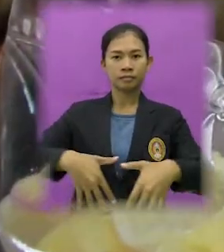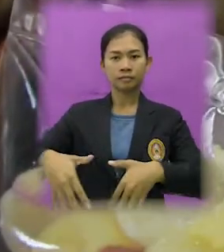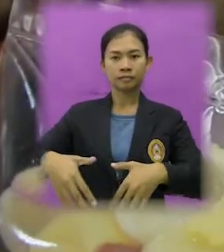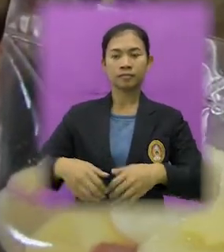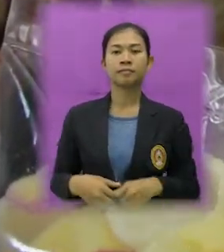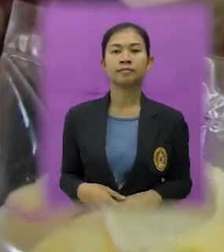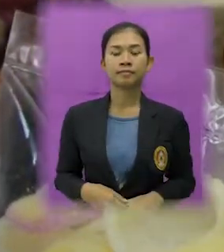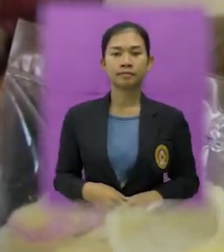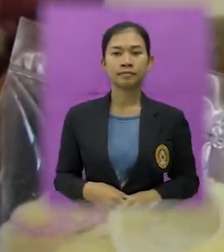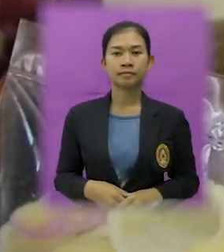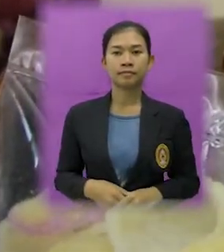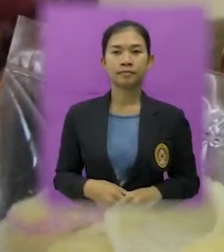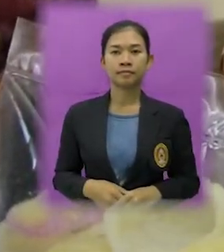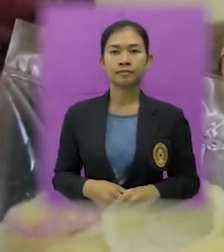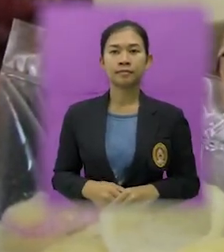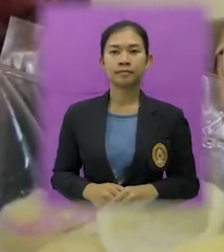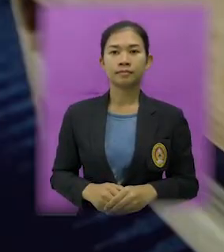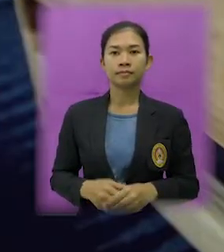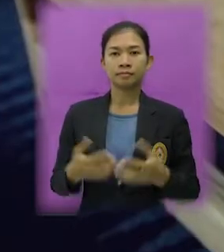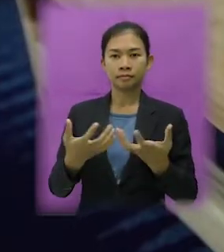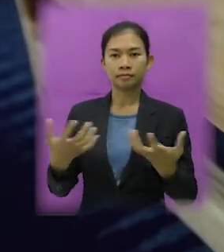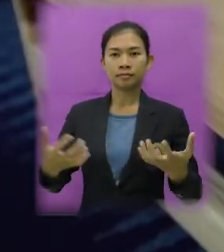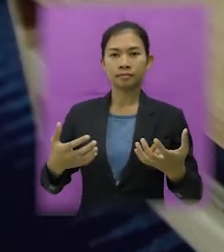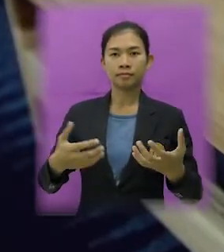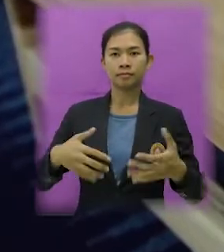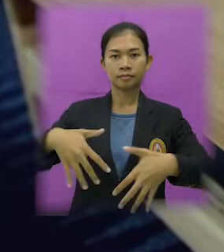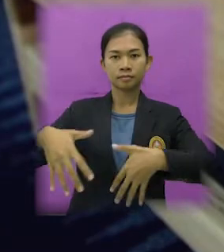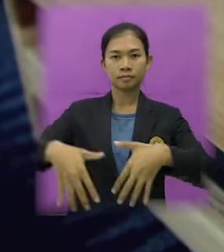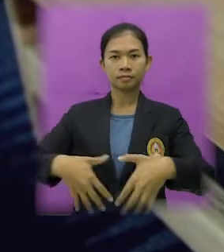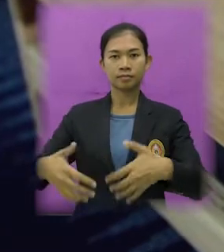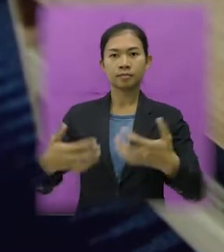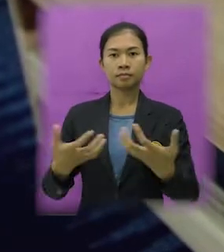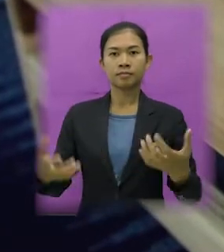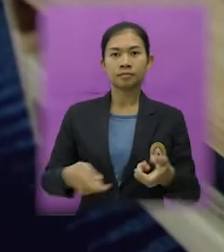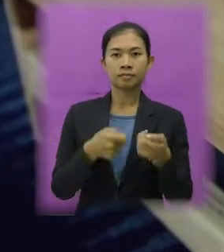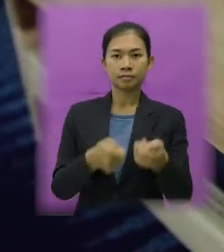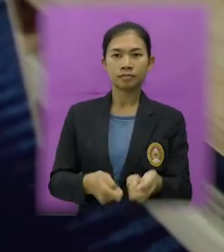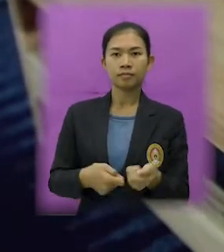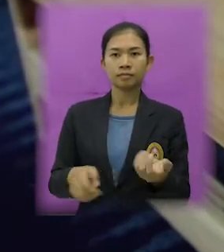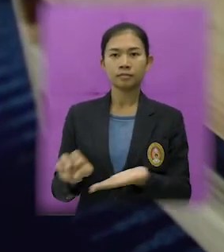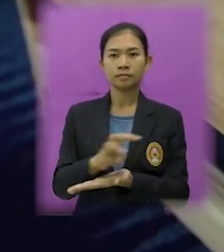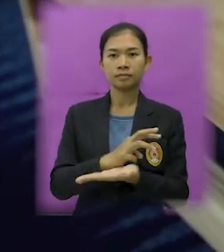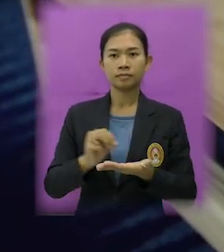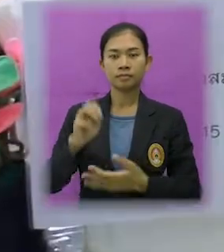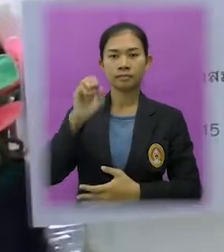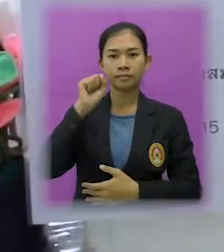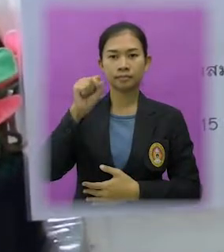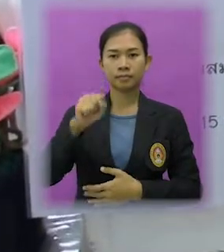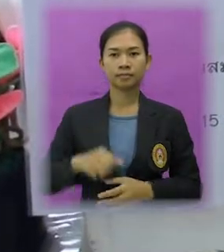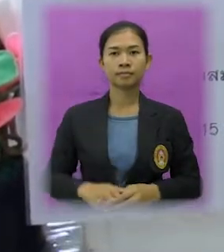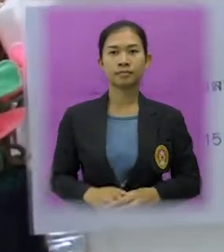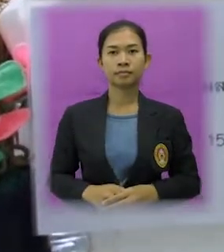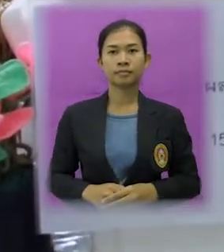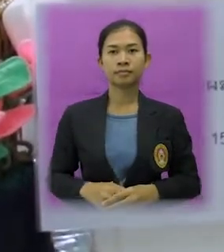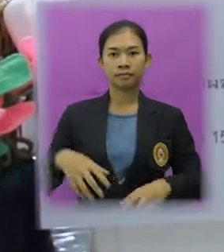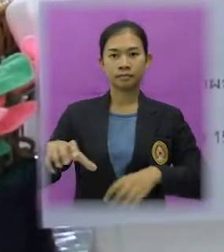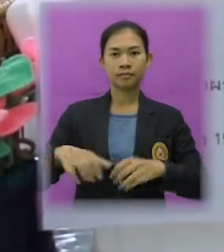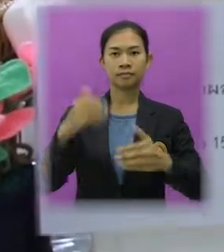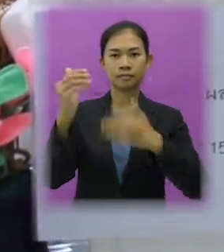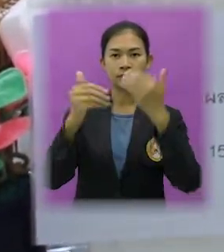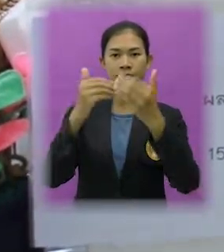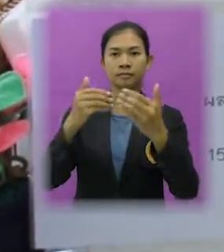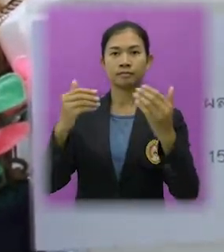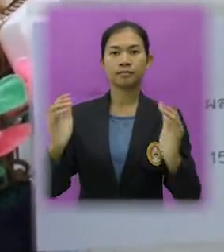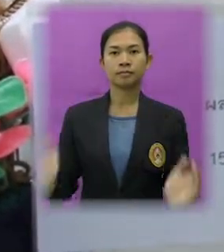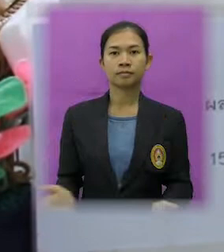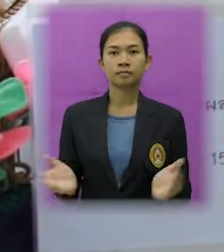ความรู้สู่ชุมชนและท้องถิ่นซึ่งเกิดผลลัพธ์ได้ผลิตภัณฑ์ชุมชนสินค้าเกษตรมหาวิทยาลัยราชภัฏสกลน